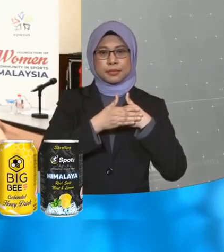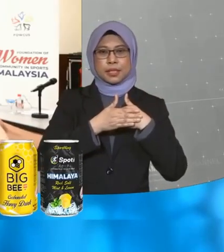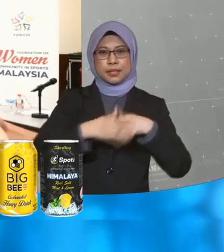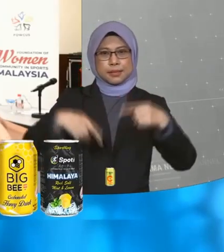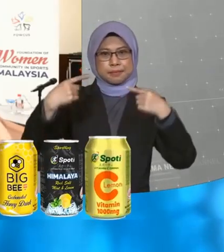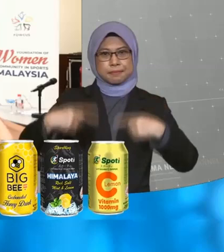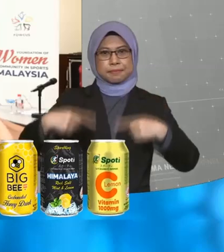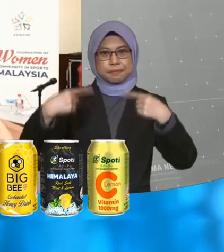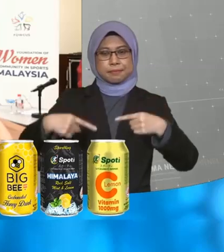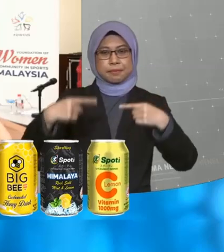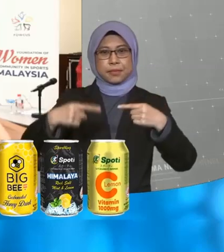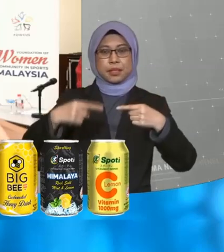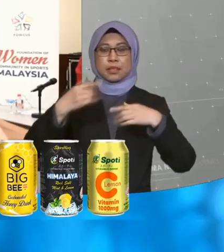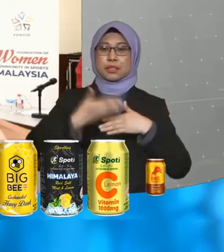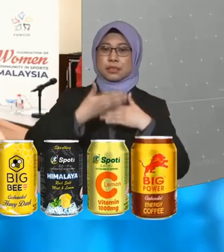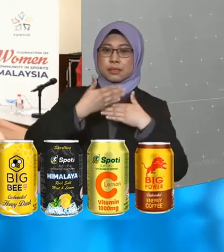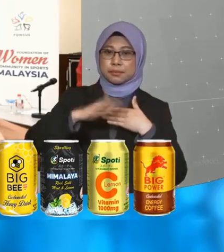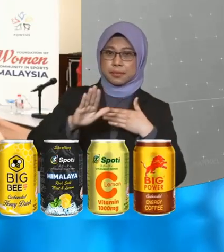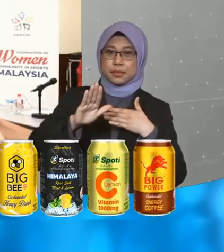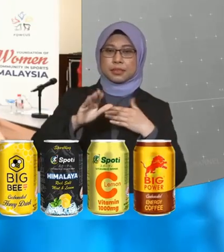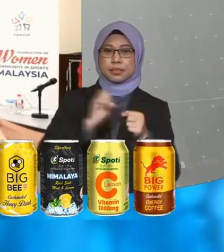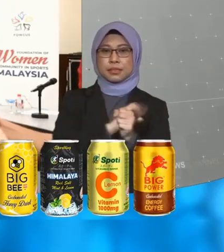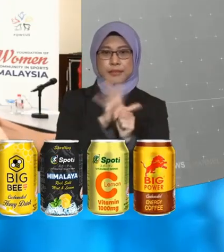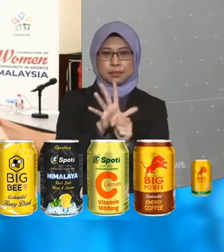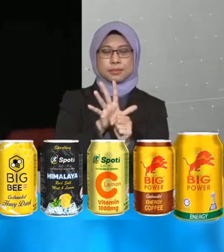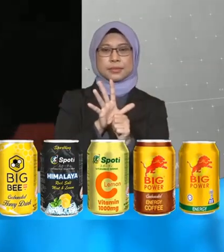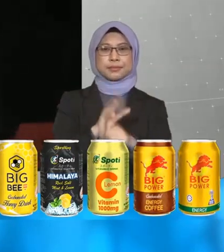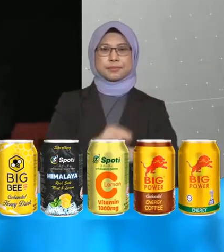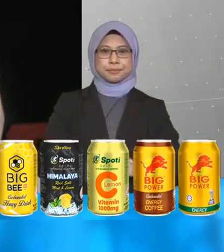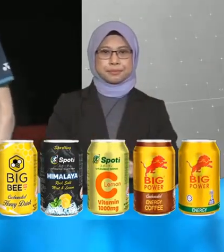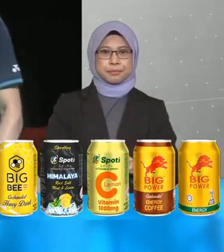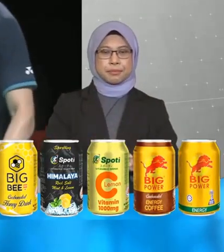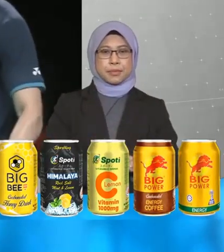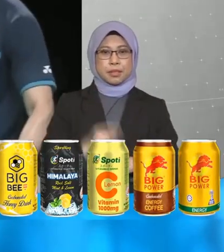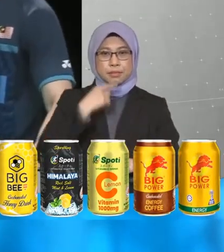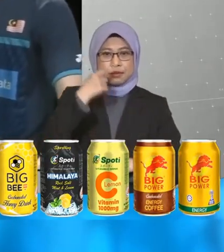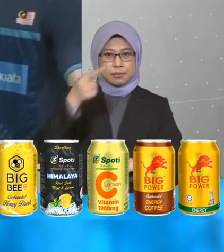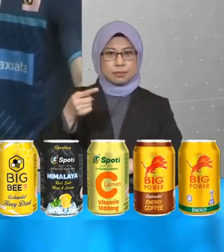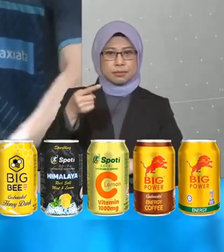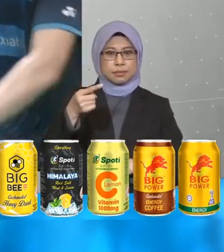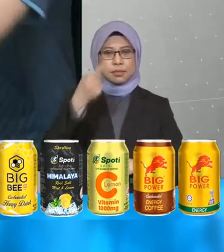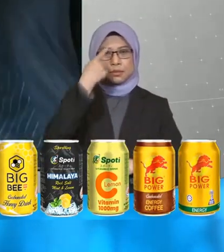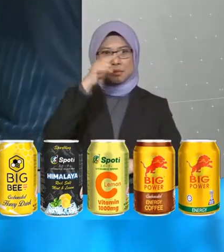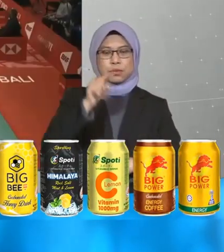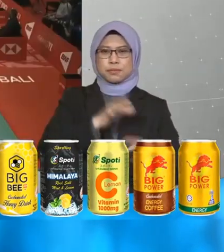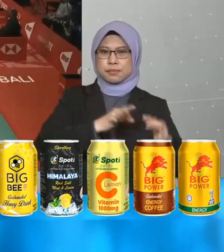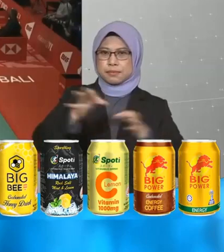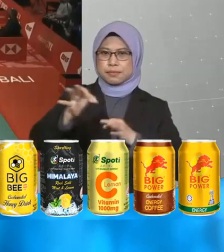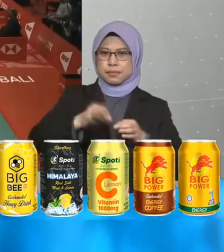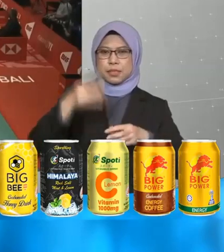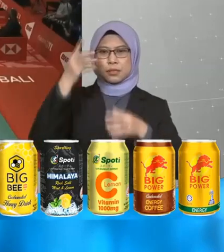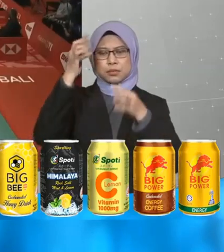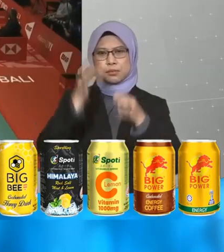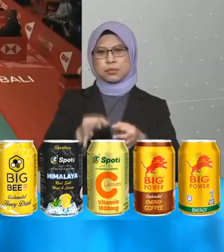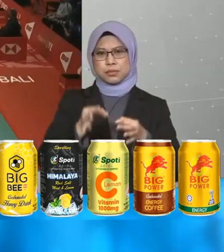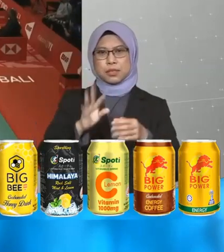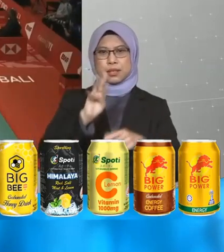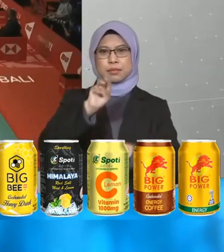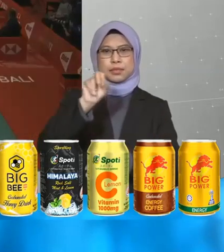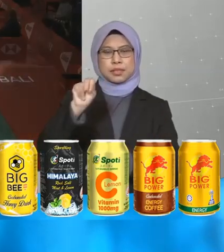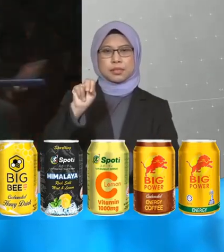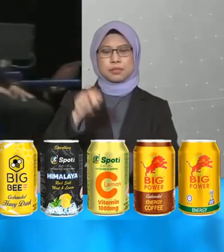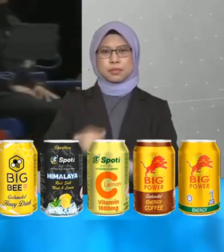compete selepas krisis pandemik ini berlalu. Beliau berkata demikian bagi mengulas keputusan MSN yang